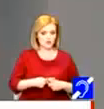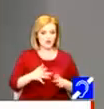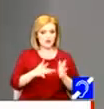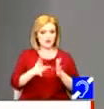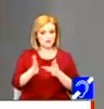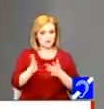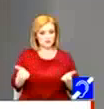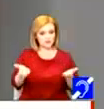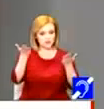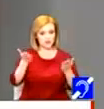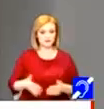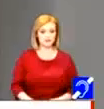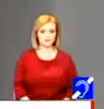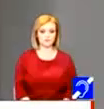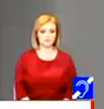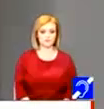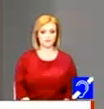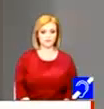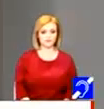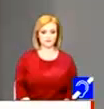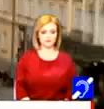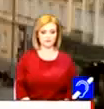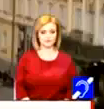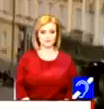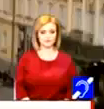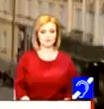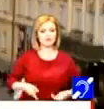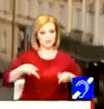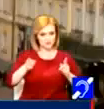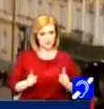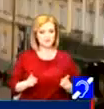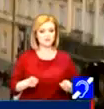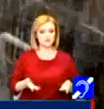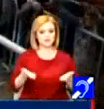è risorto, Christos a cres.